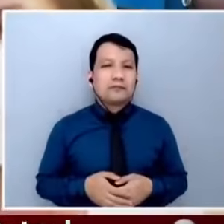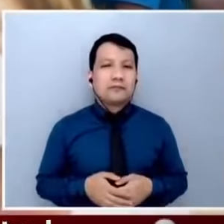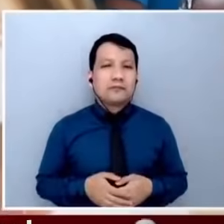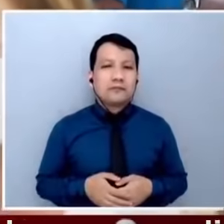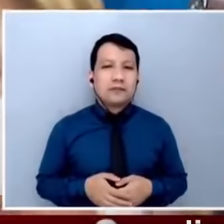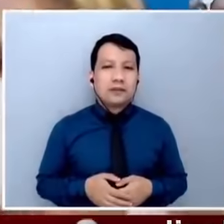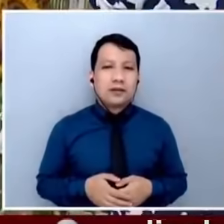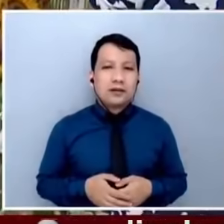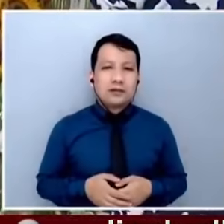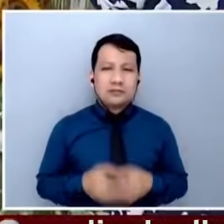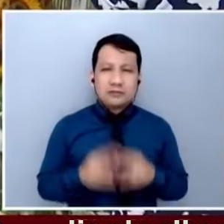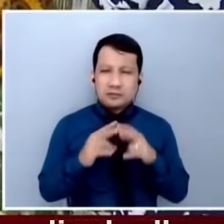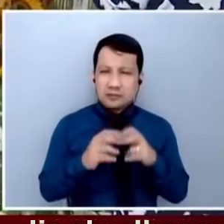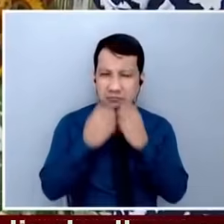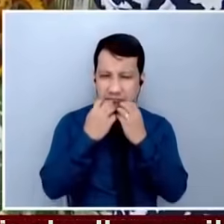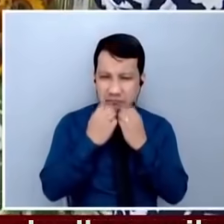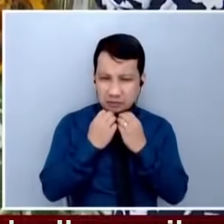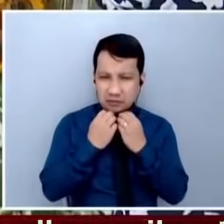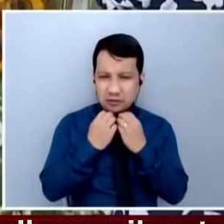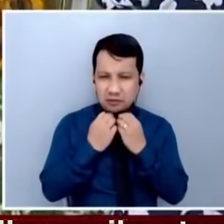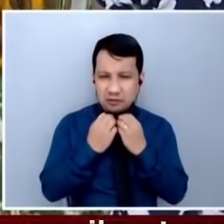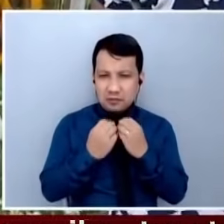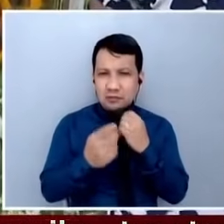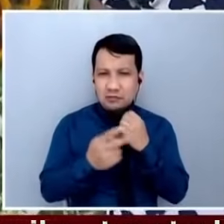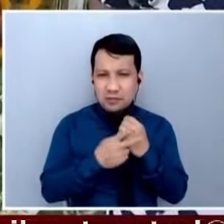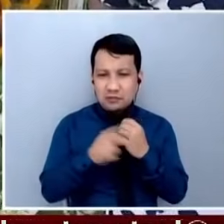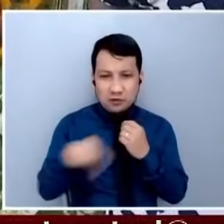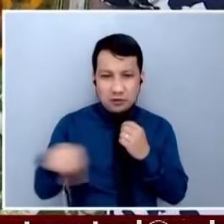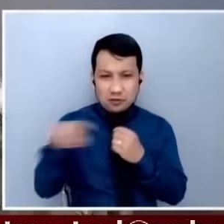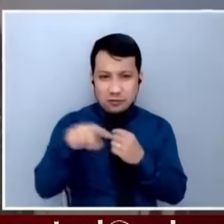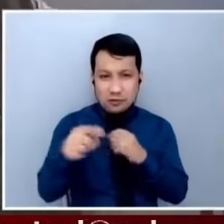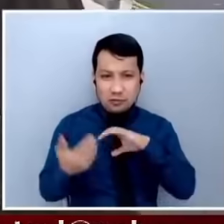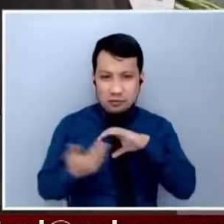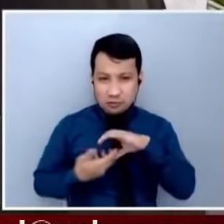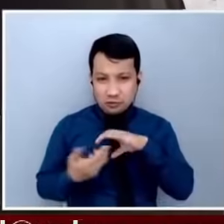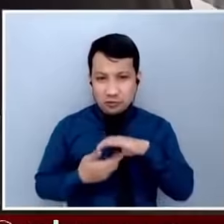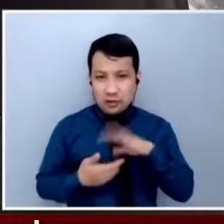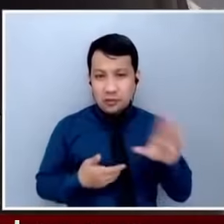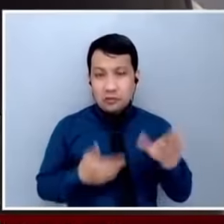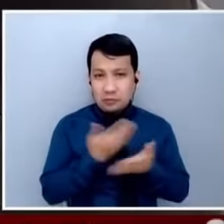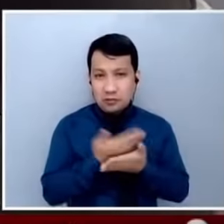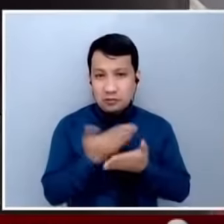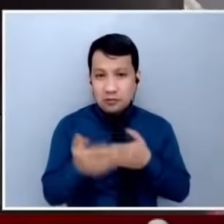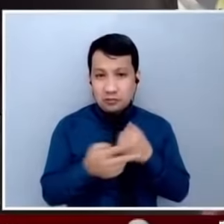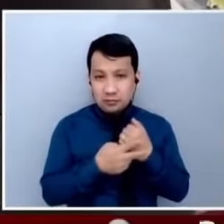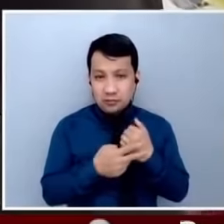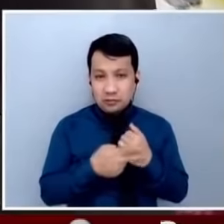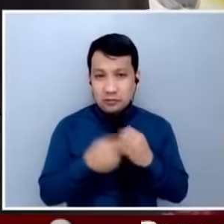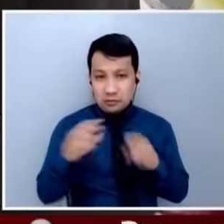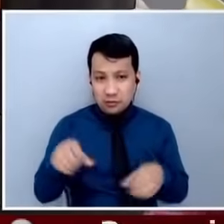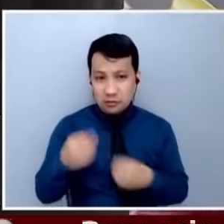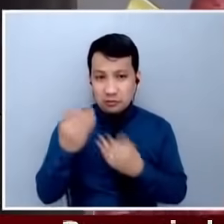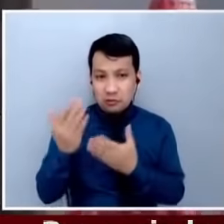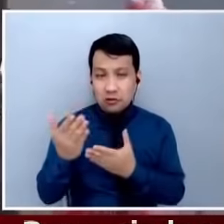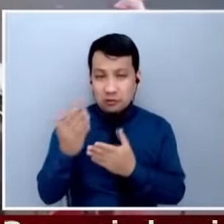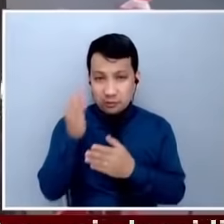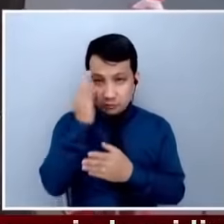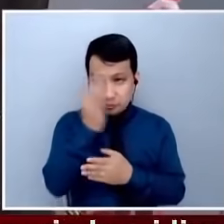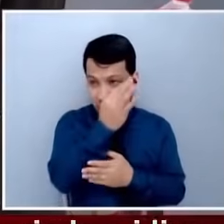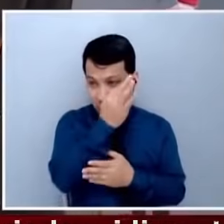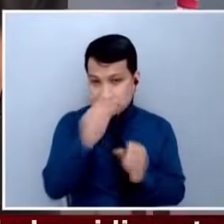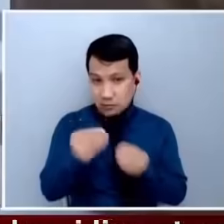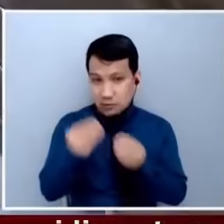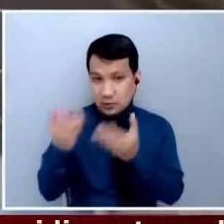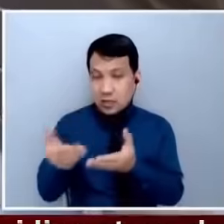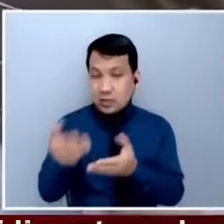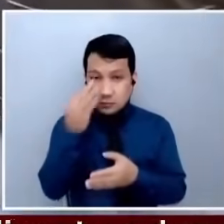At kahit medyo gipit, pinaglalaanan din naman ng mga customer ang pagbili ng mga iaalay na bulaklak para sa kanilang mga mahal